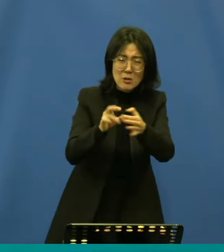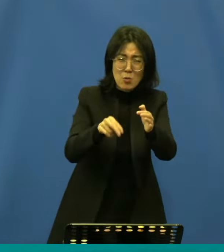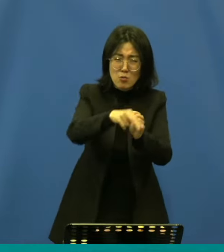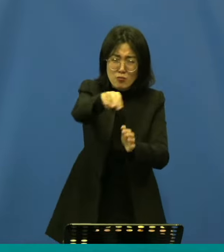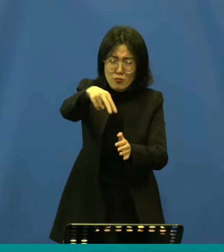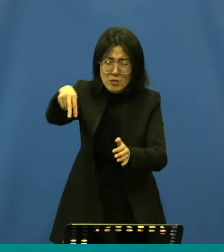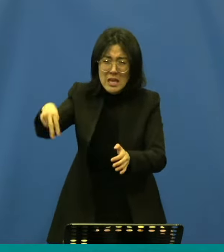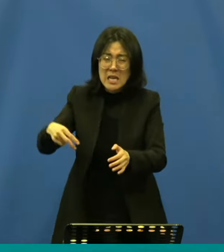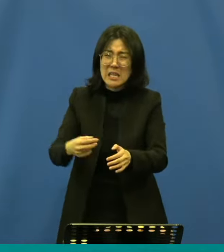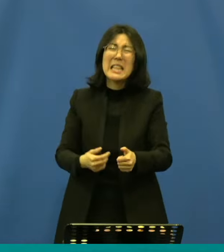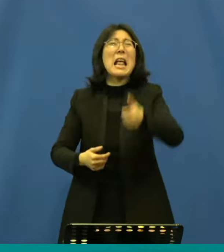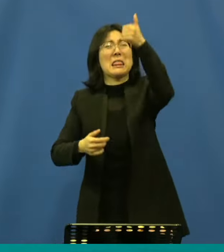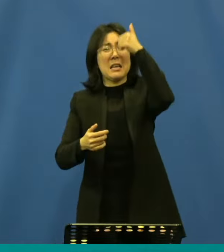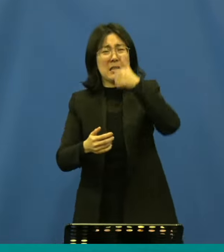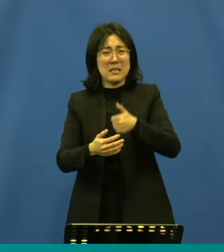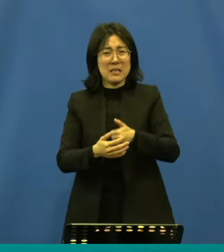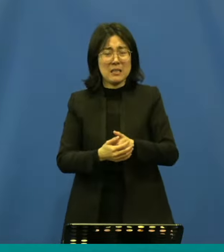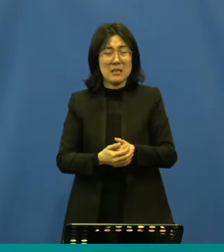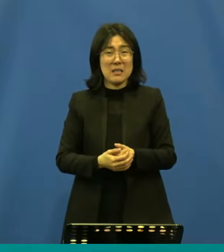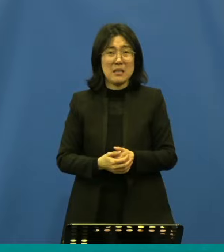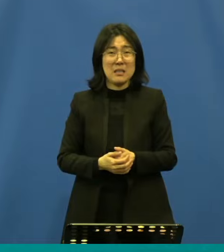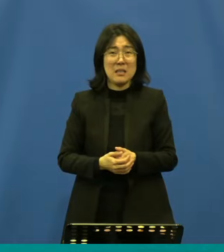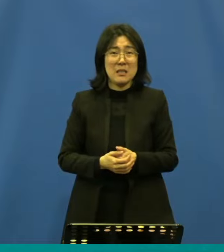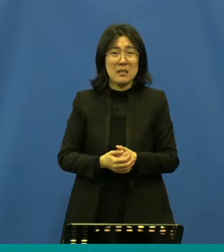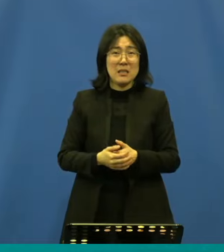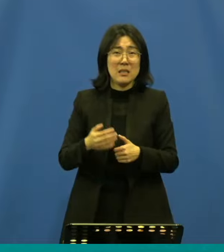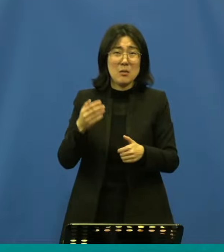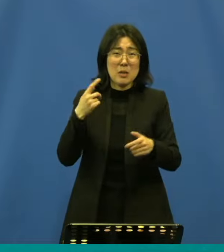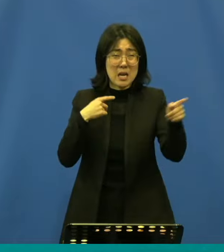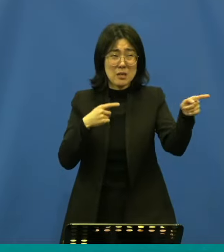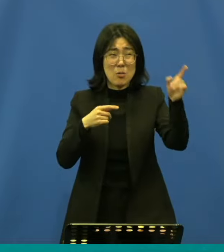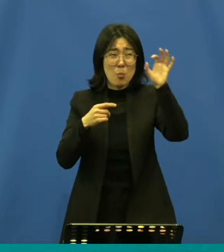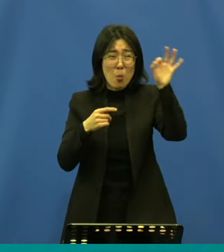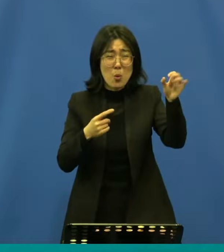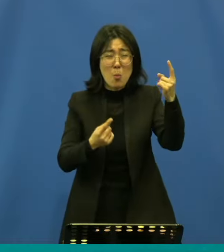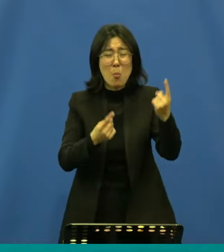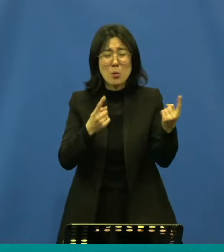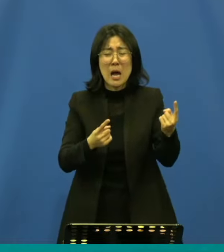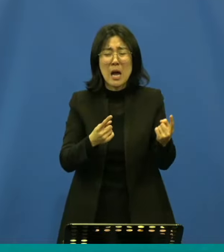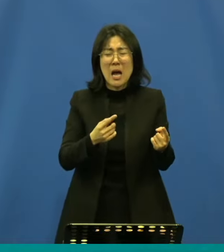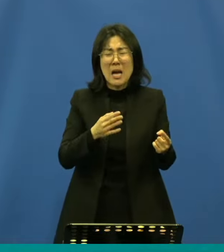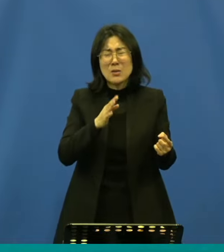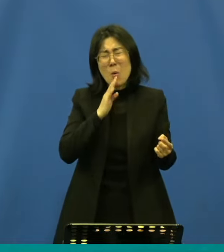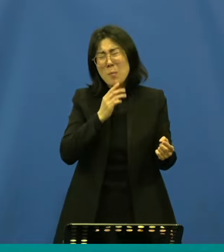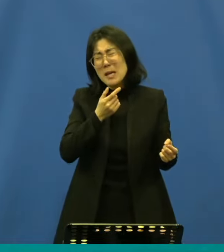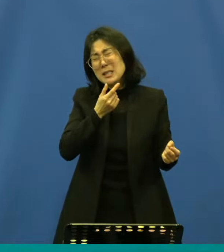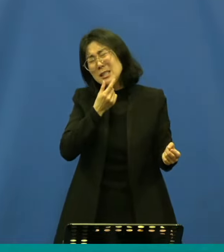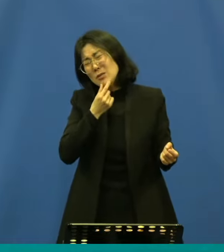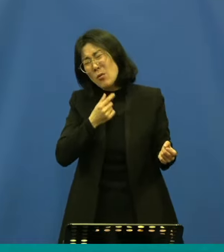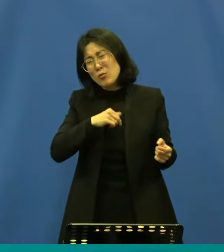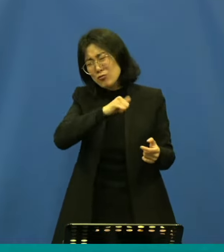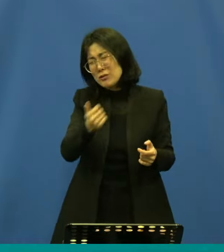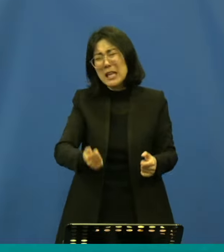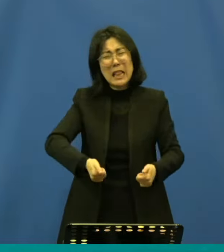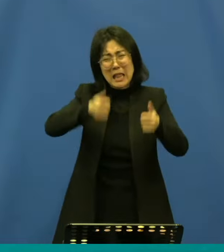물고기 뱃속을 거쳐 두 번째 순종을 합니다. 그러나 이것 역시 진정한 순종이 아니었습니다.